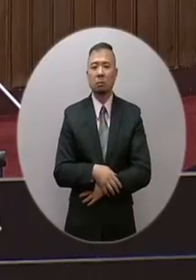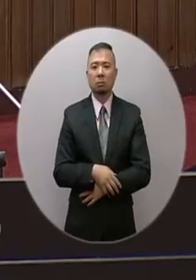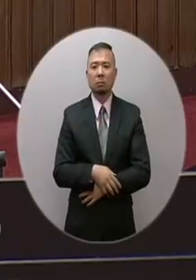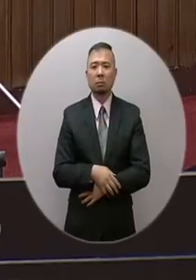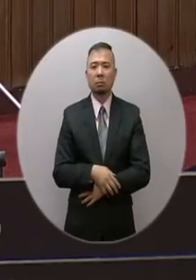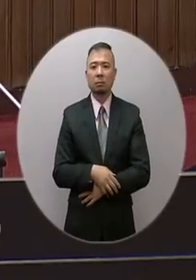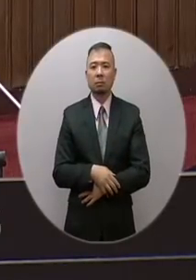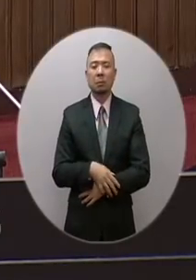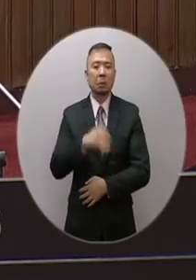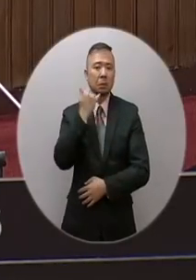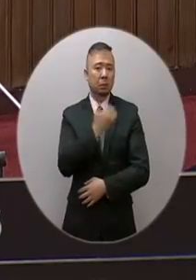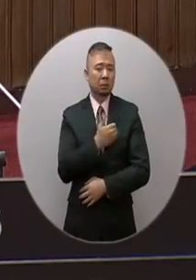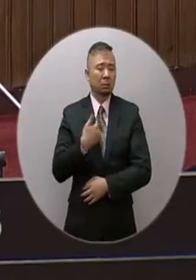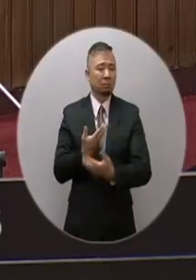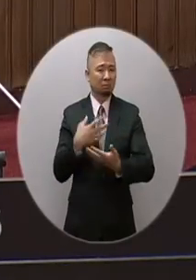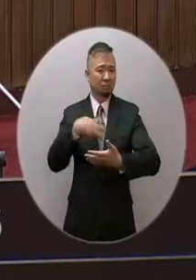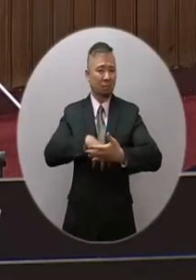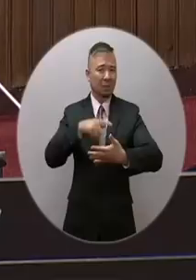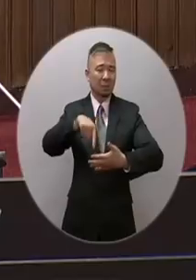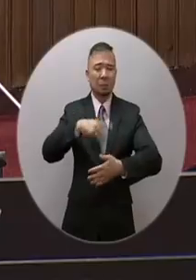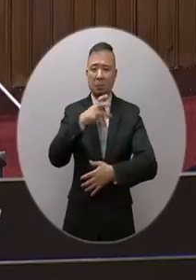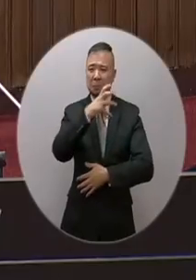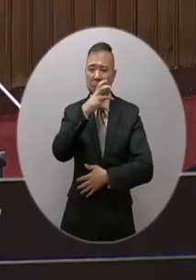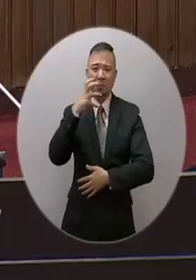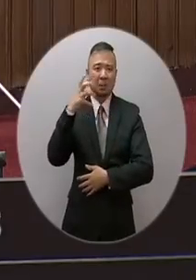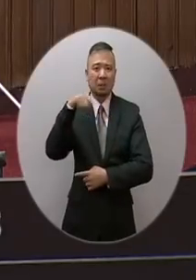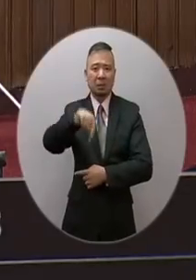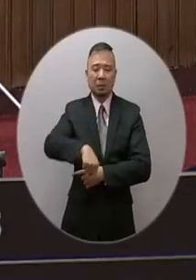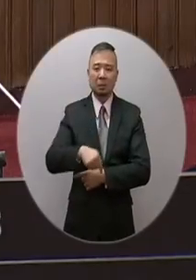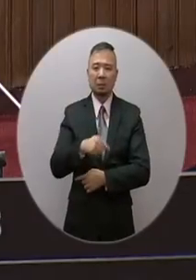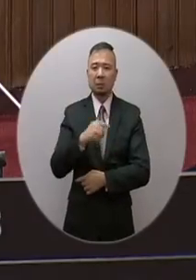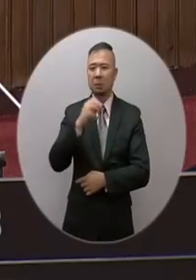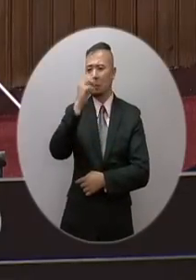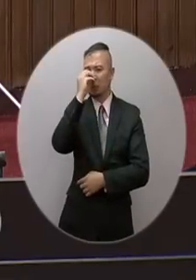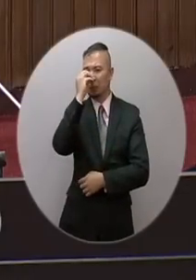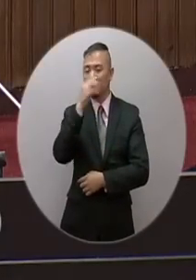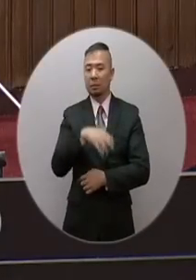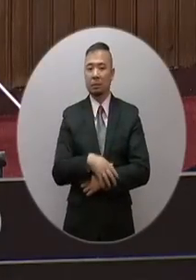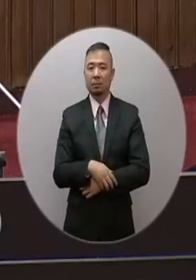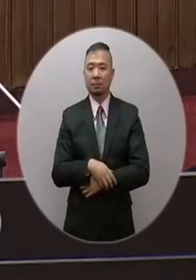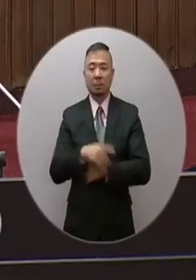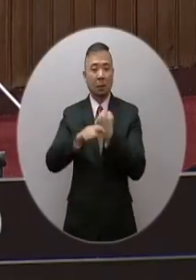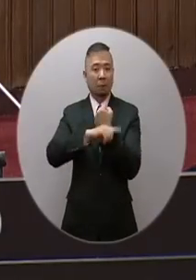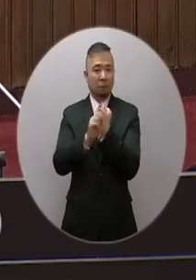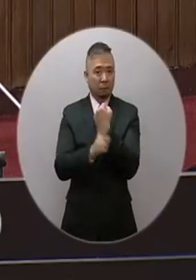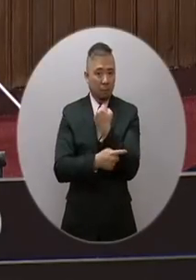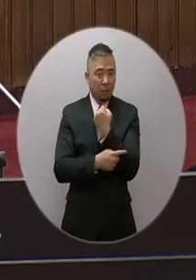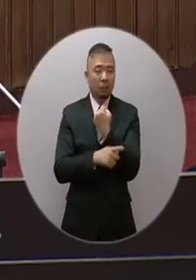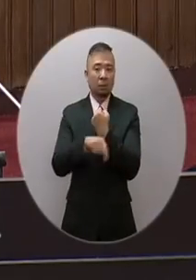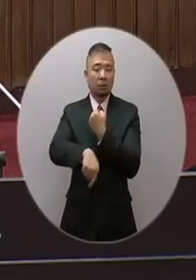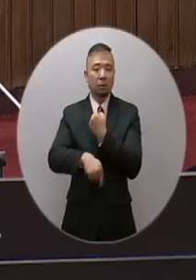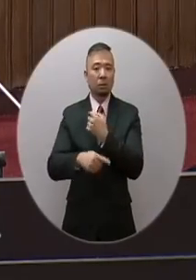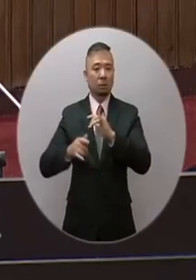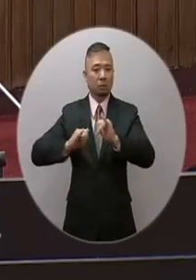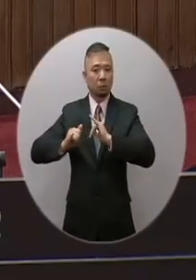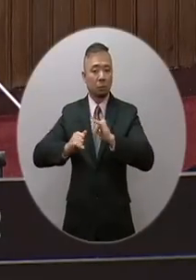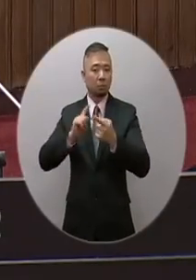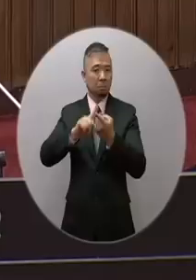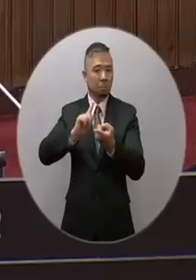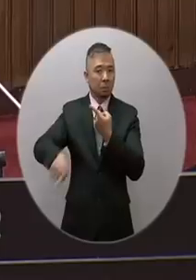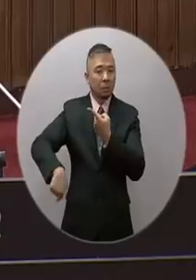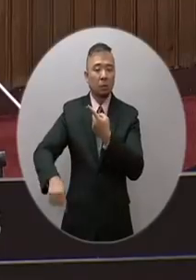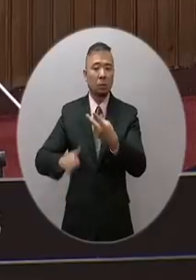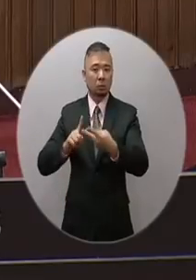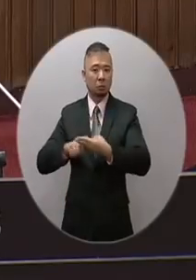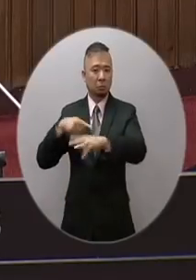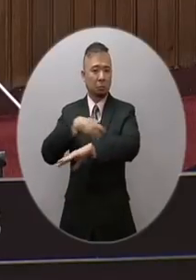的权力傲慢、专断独行、自法理与社会是非对错、主流价值与不